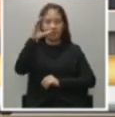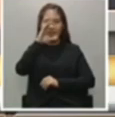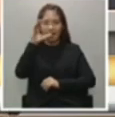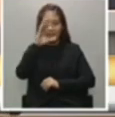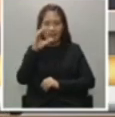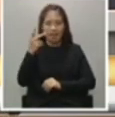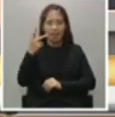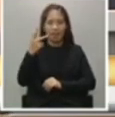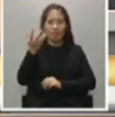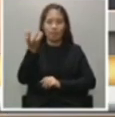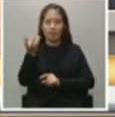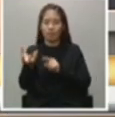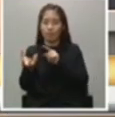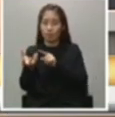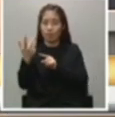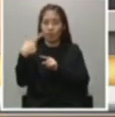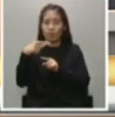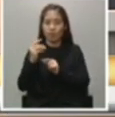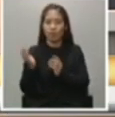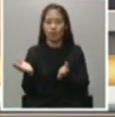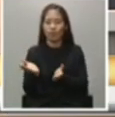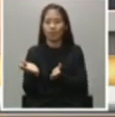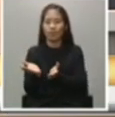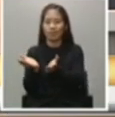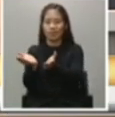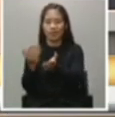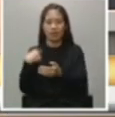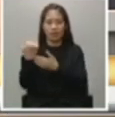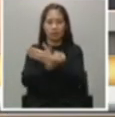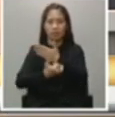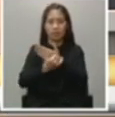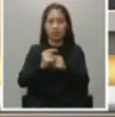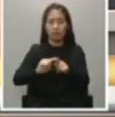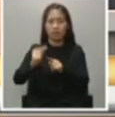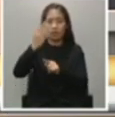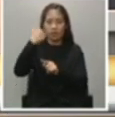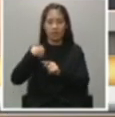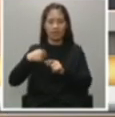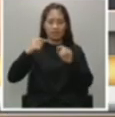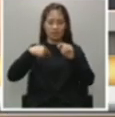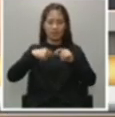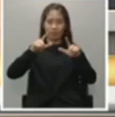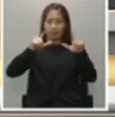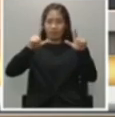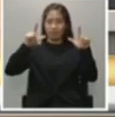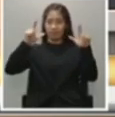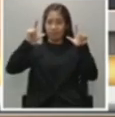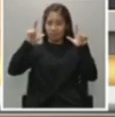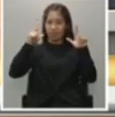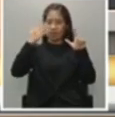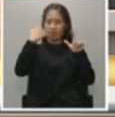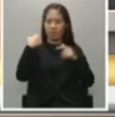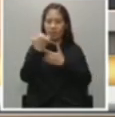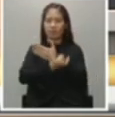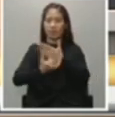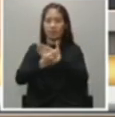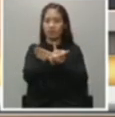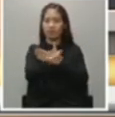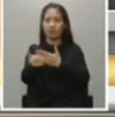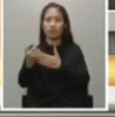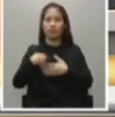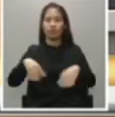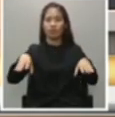ศไปประเคนให้ชาติมหาอำนาจเพื่อสร้างประวัติศาสตร์ให้ตนเองเป็นที่ยอมรับในสายตาประชาคมโลก